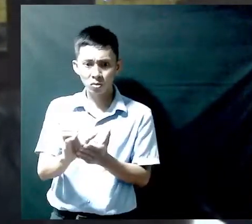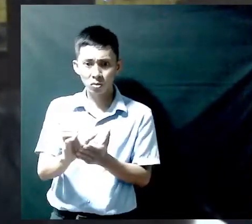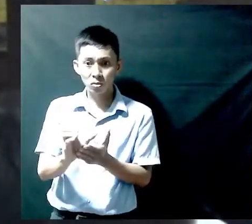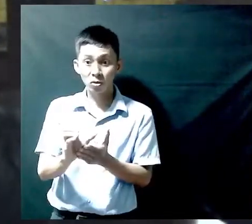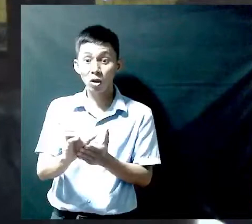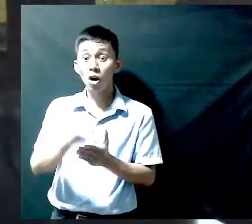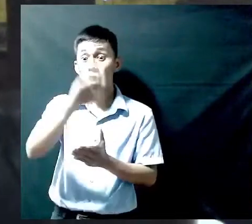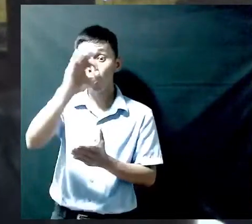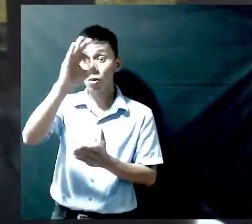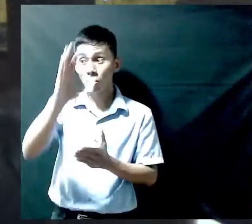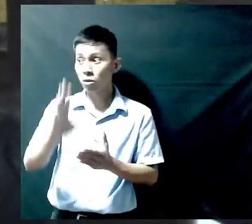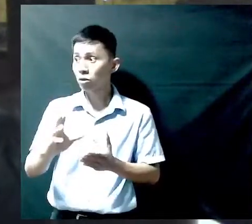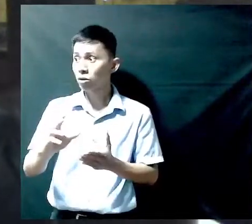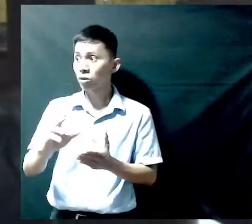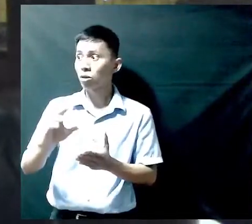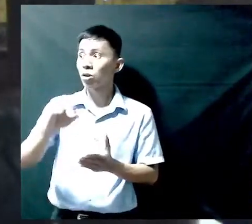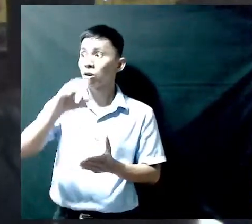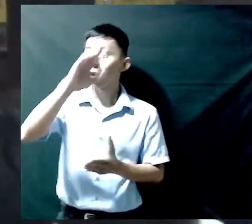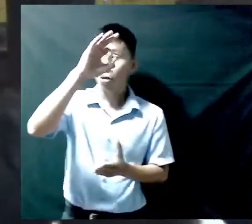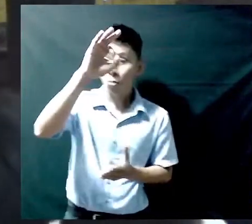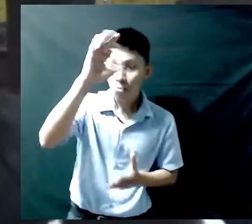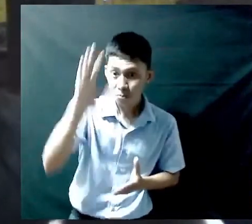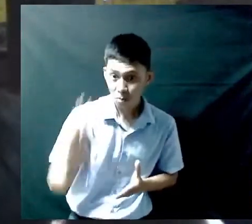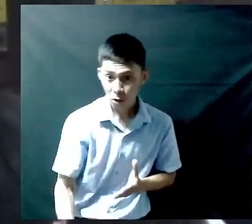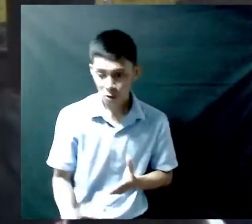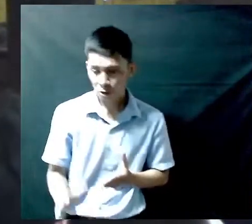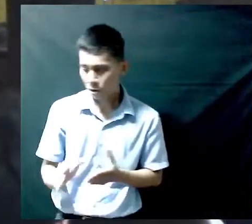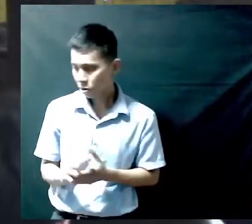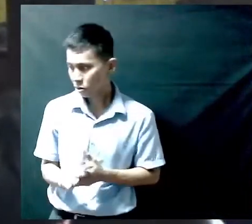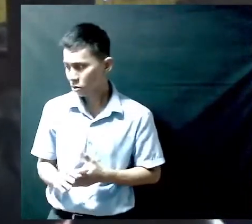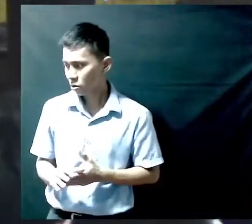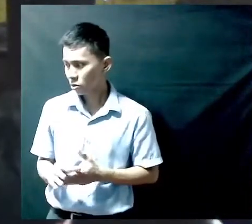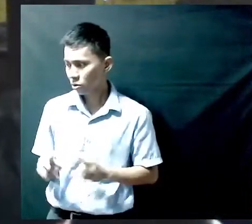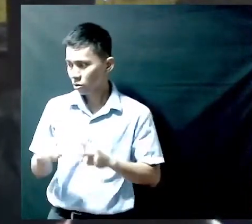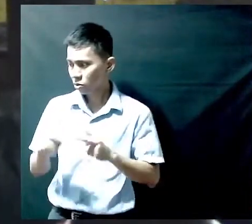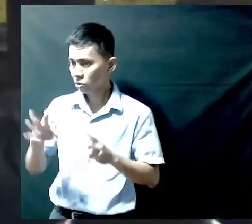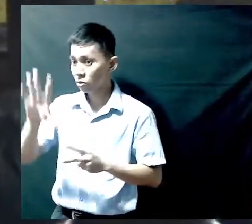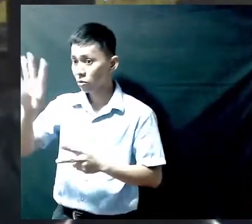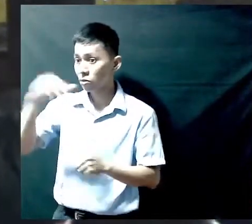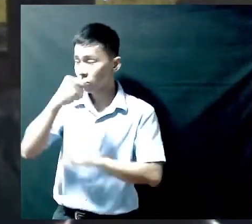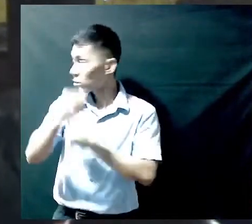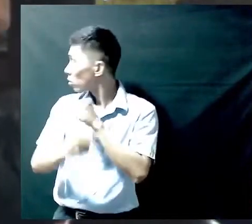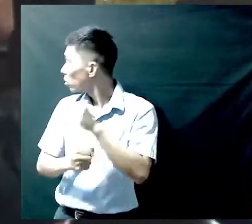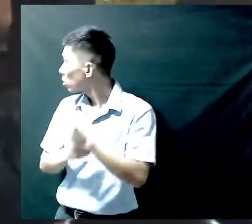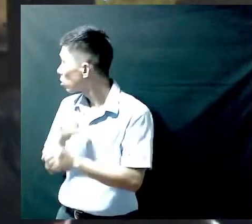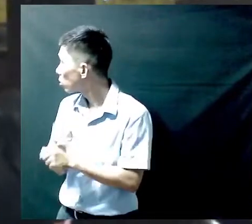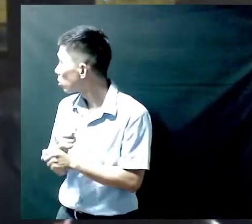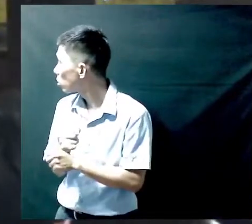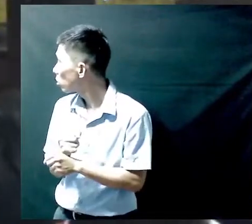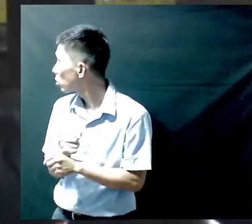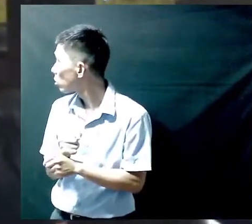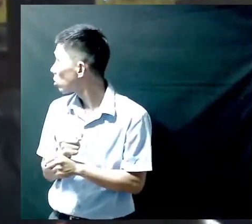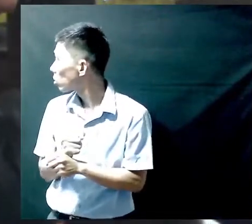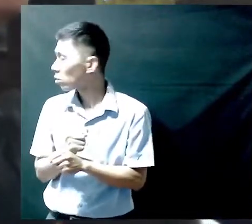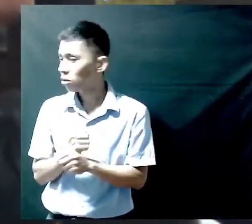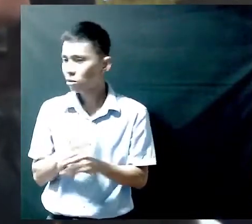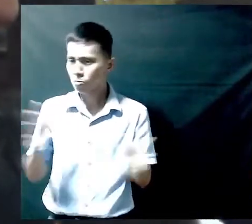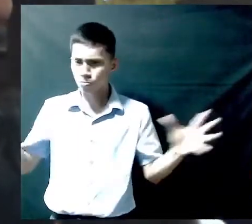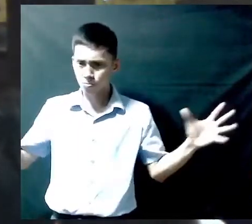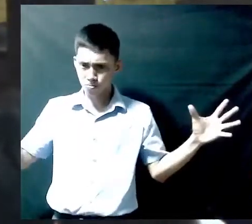Theology. 4 na taon. Sa sobrang talino ko, yung 4 years, kinumpres ko sa 7 years.